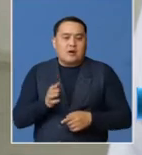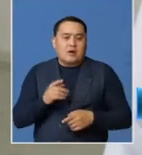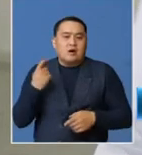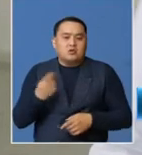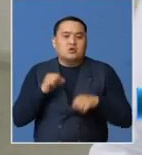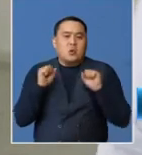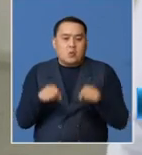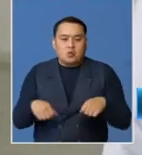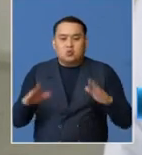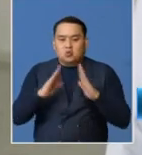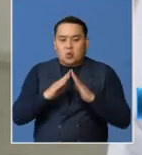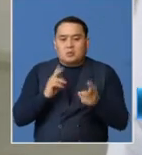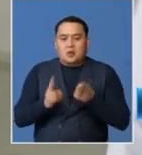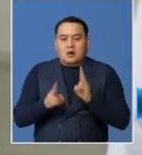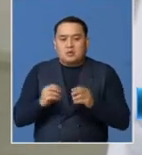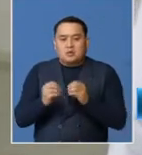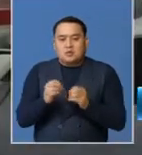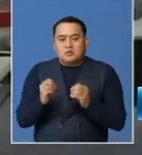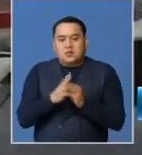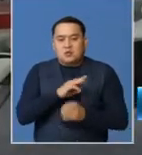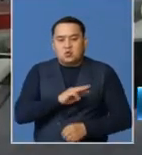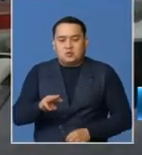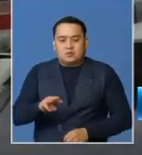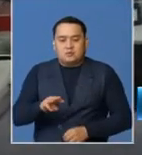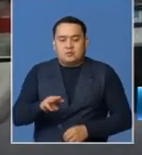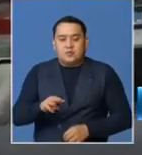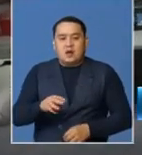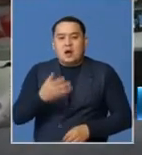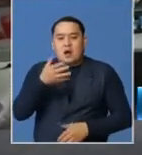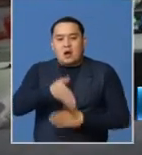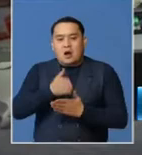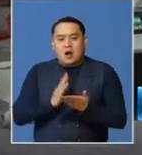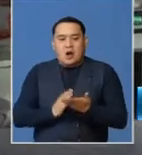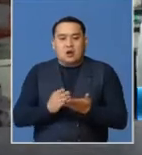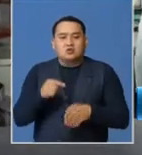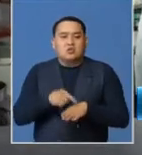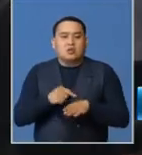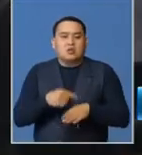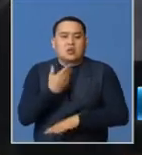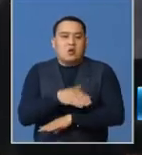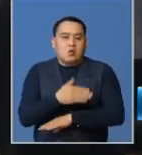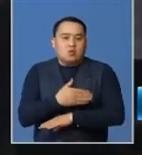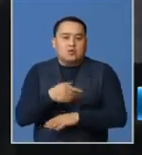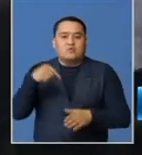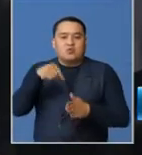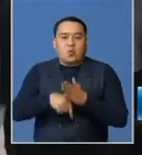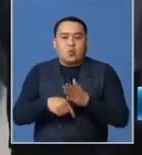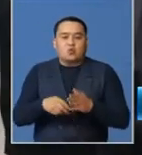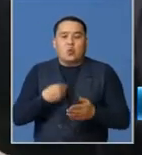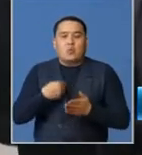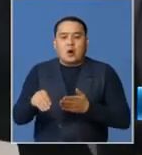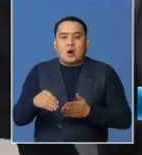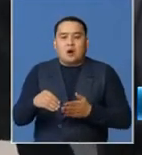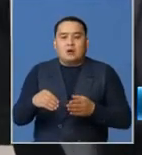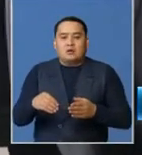могут дома приготовить за 10-15 минут. Запах горячего хлеба чувствуется еще на улице, а внутри у покупателей